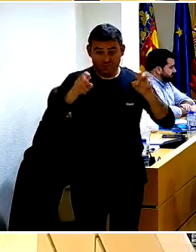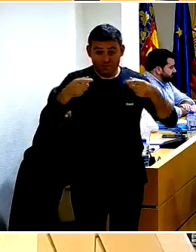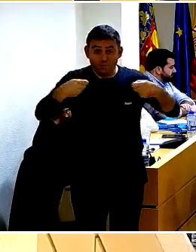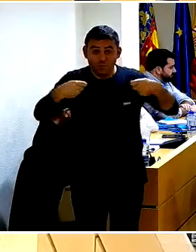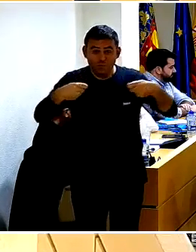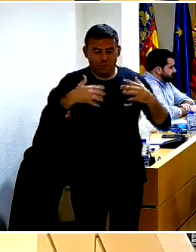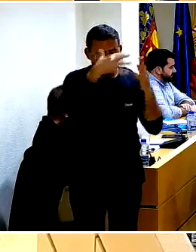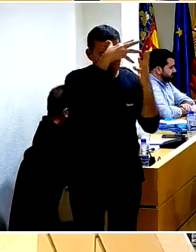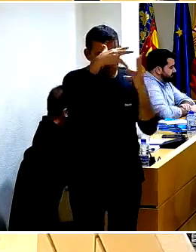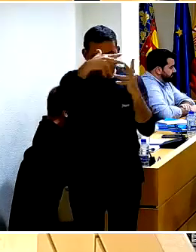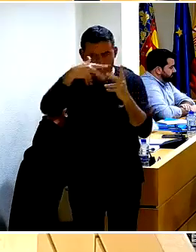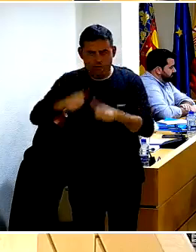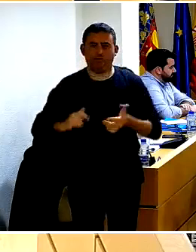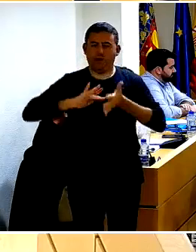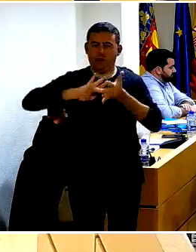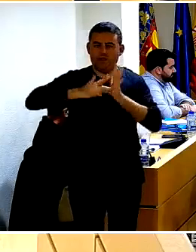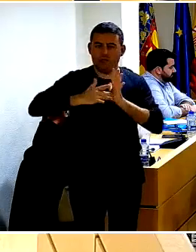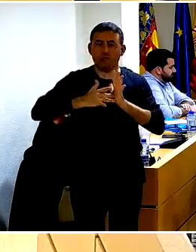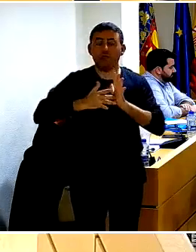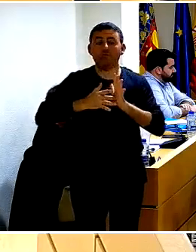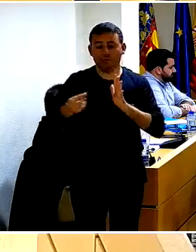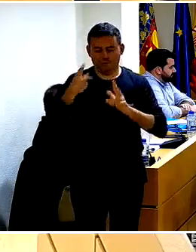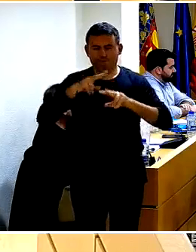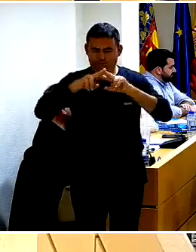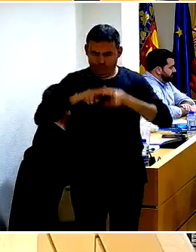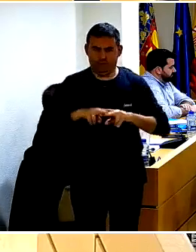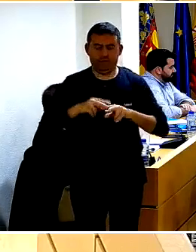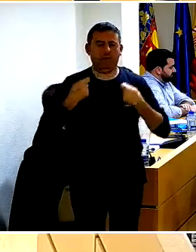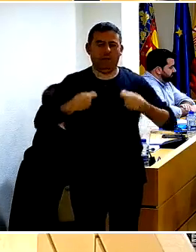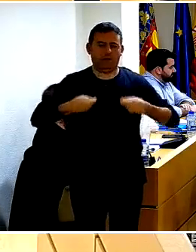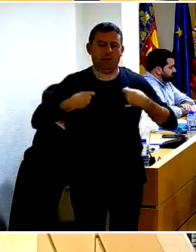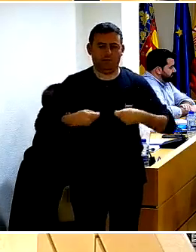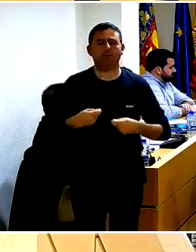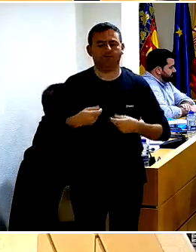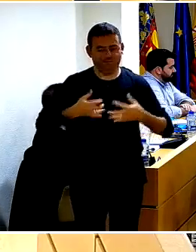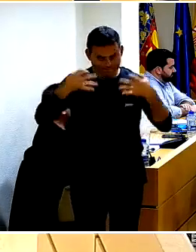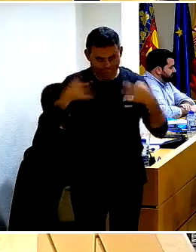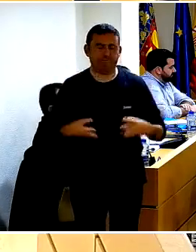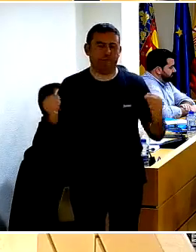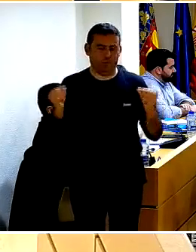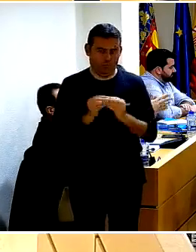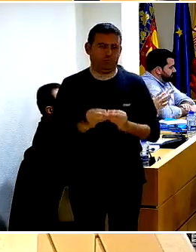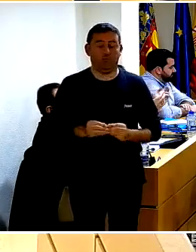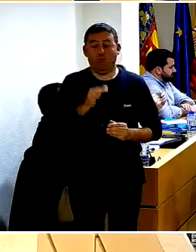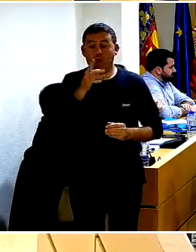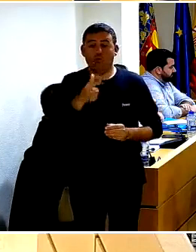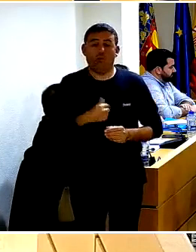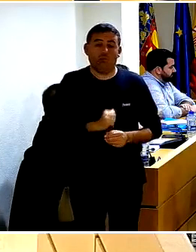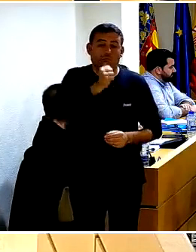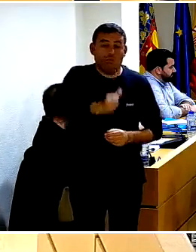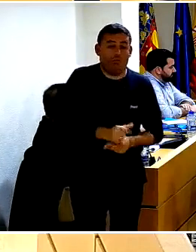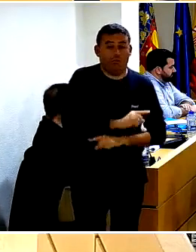cas de que no siga certa. Però no pot vindre així a contar mentides i dir que comptablement encara no estan les